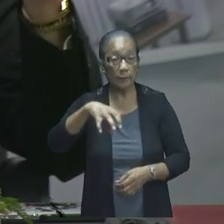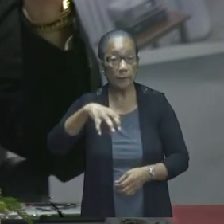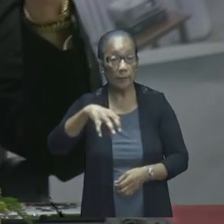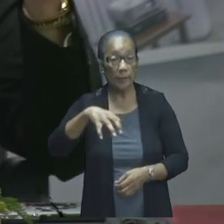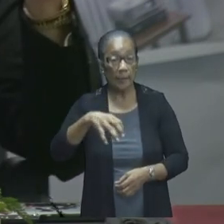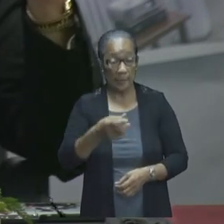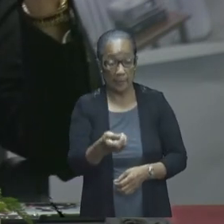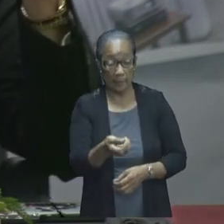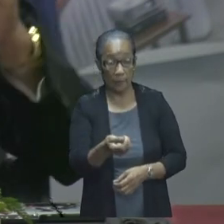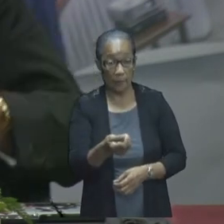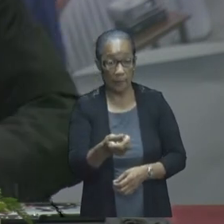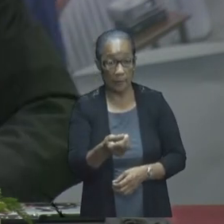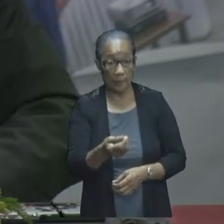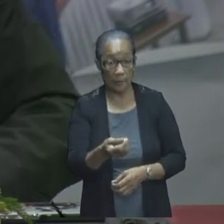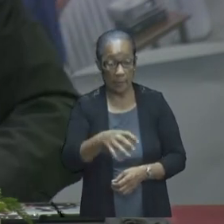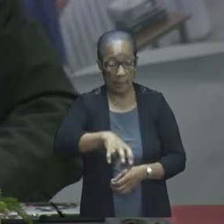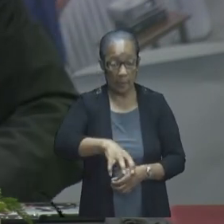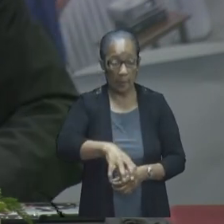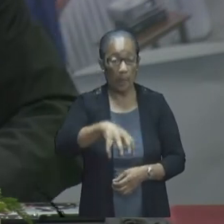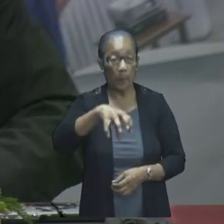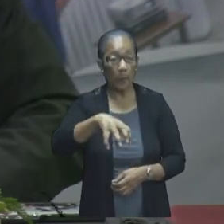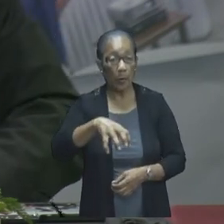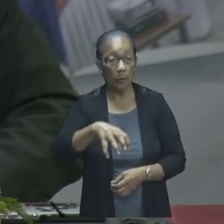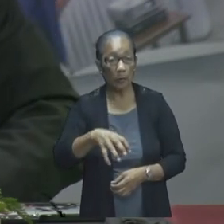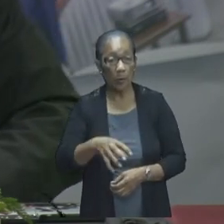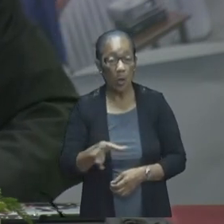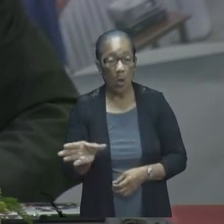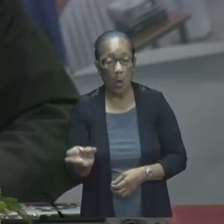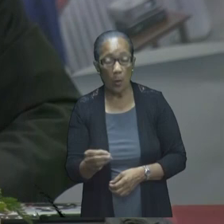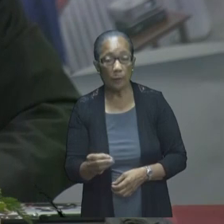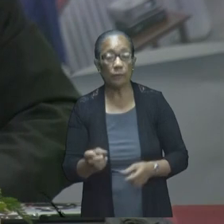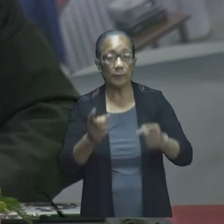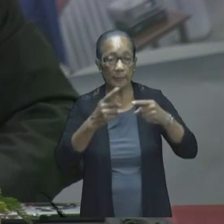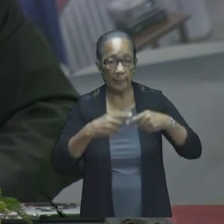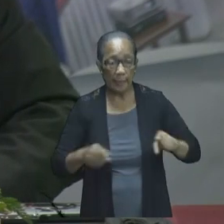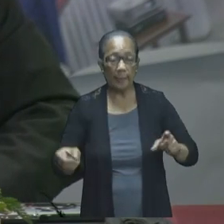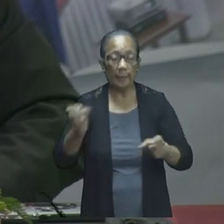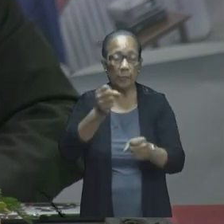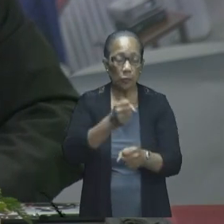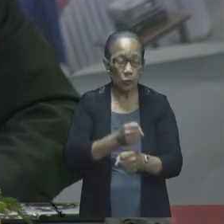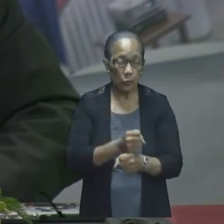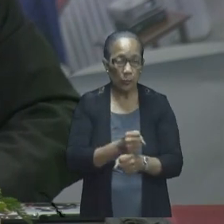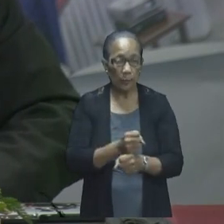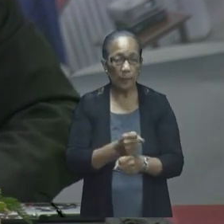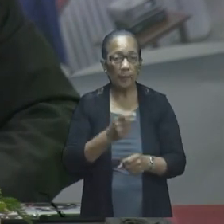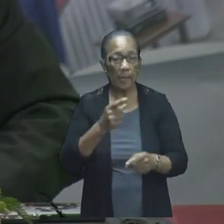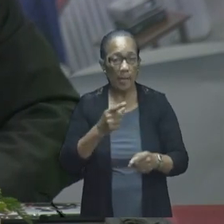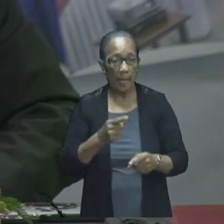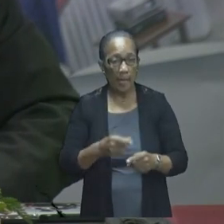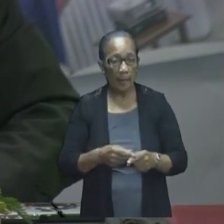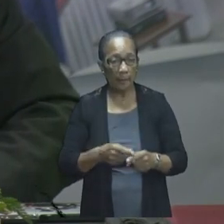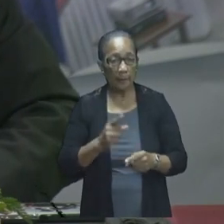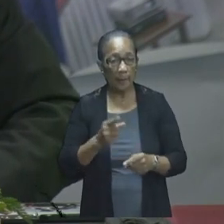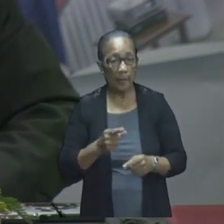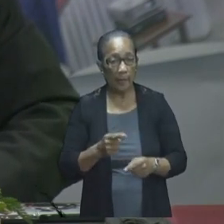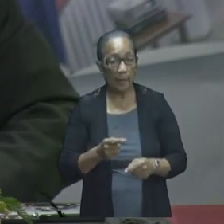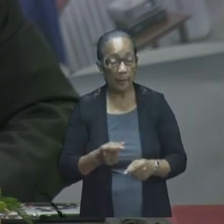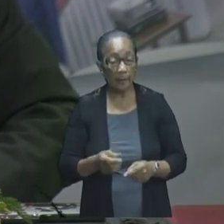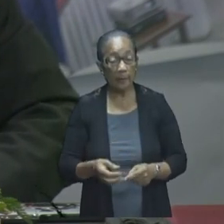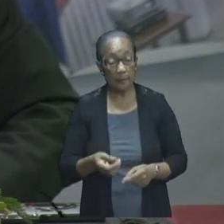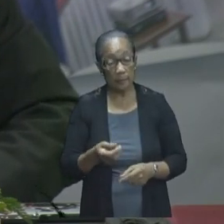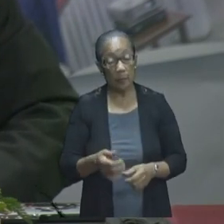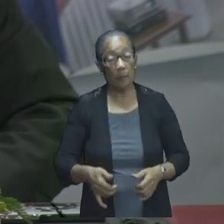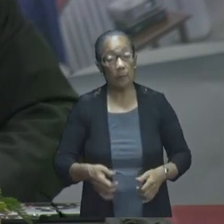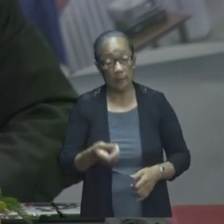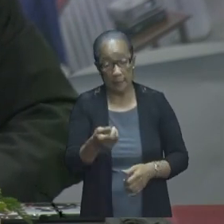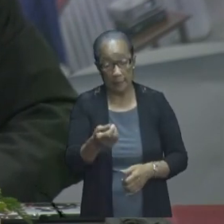een financiering support wat afkomstig is van uit verschillende instituten en daar ze behoorlijk bedrag niet veel voor een